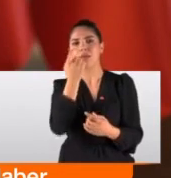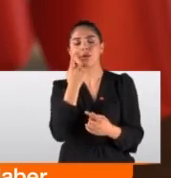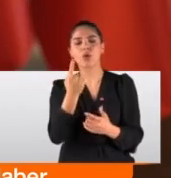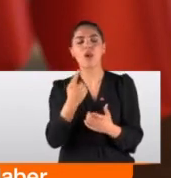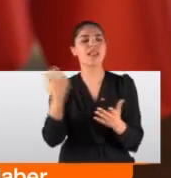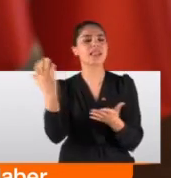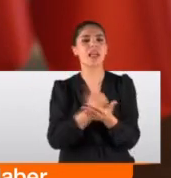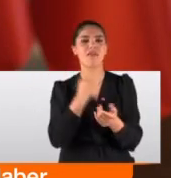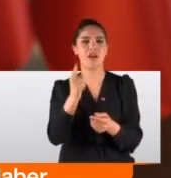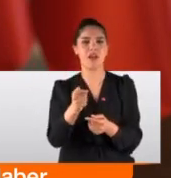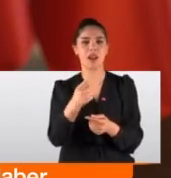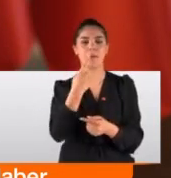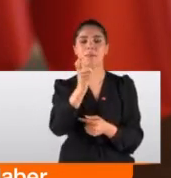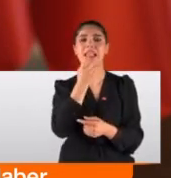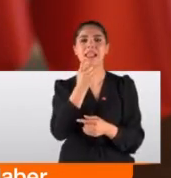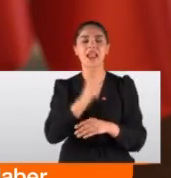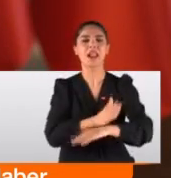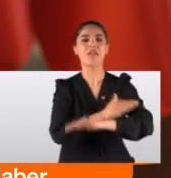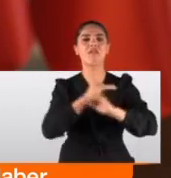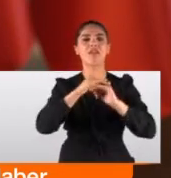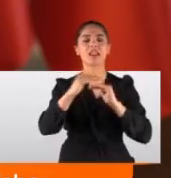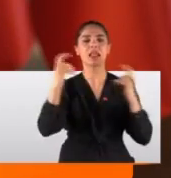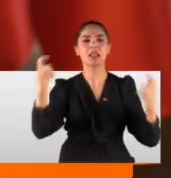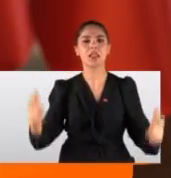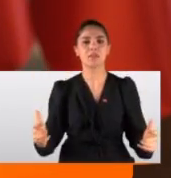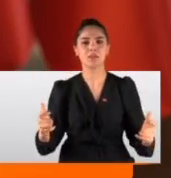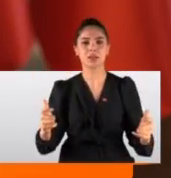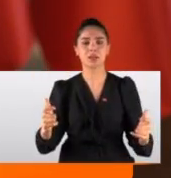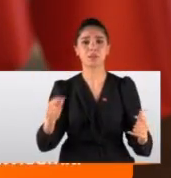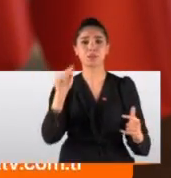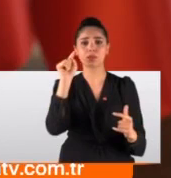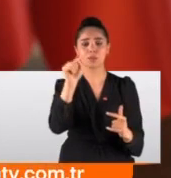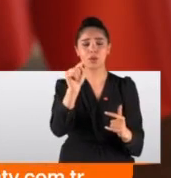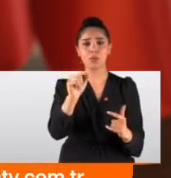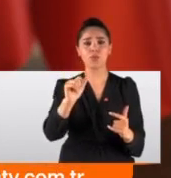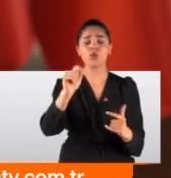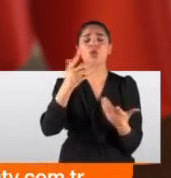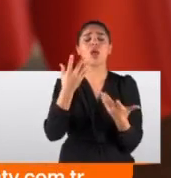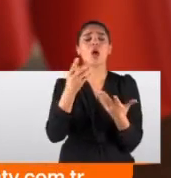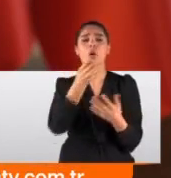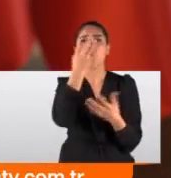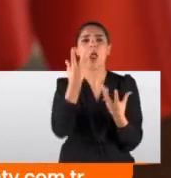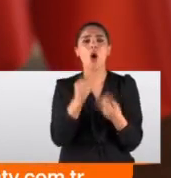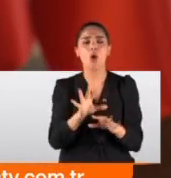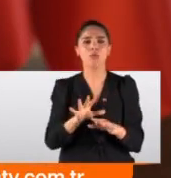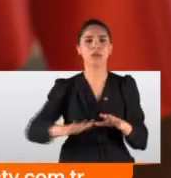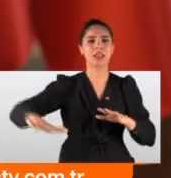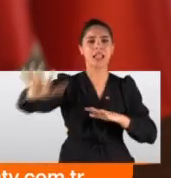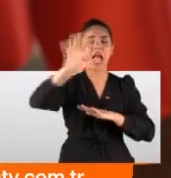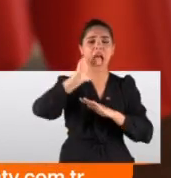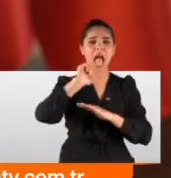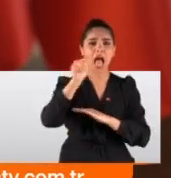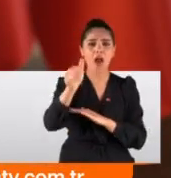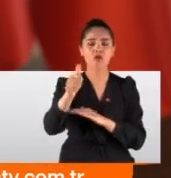zaferlerdir. Bin yıllık vatanımızın dikensiz gül bahçesi olmadığını neredeyse her